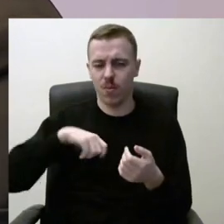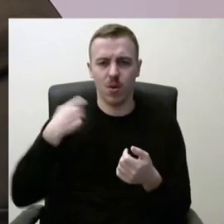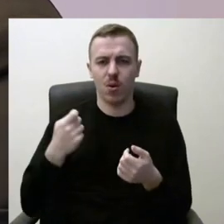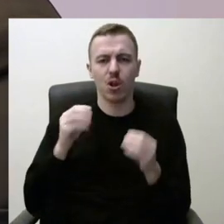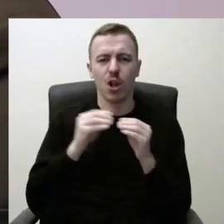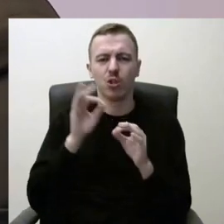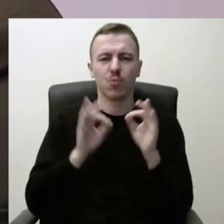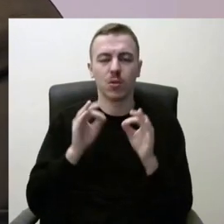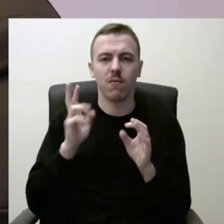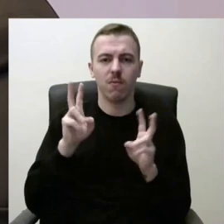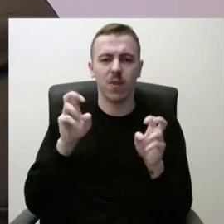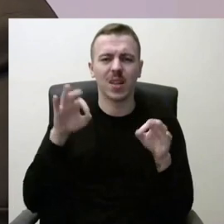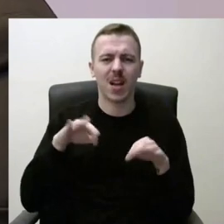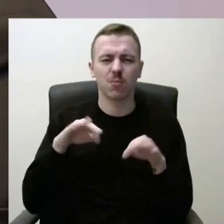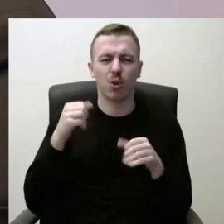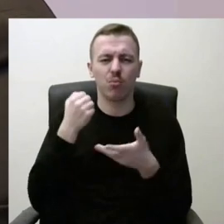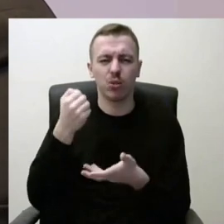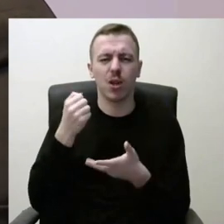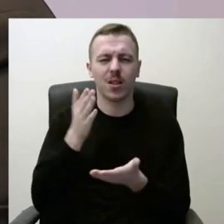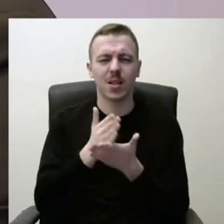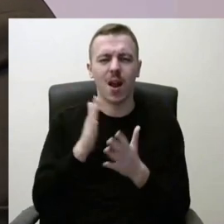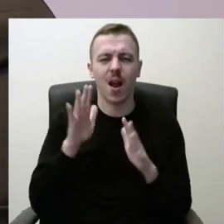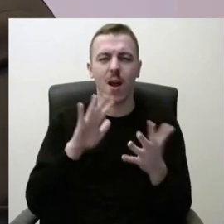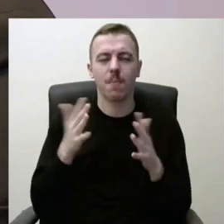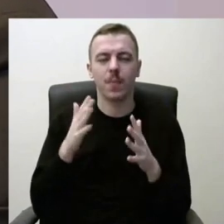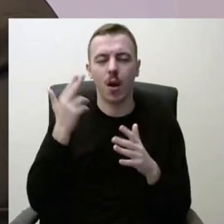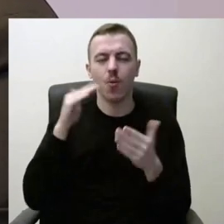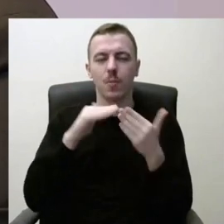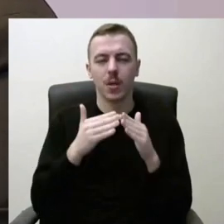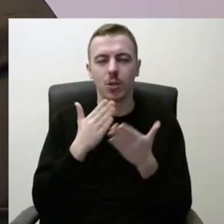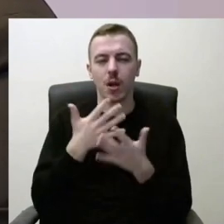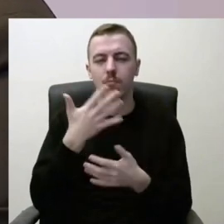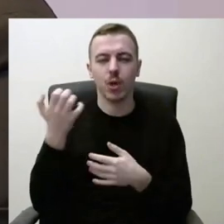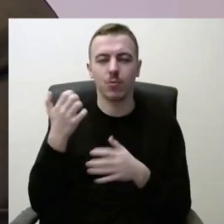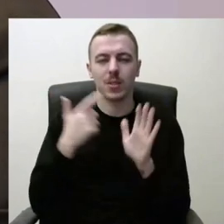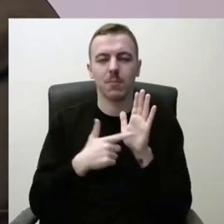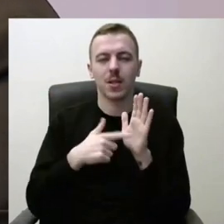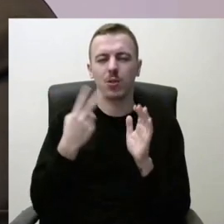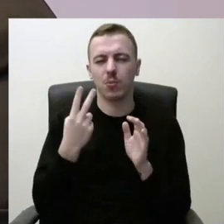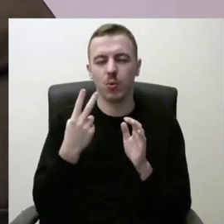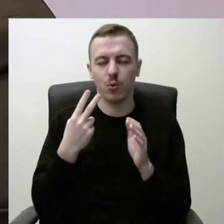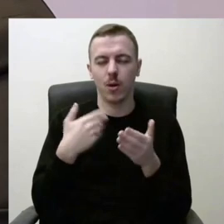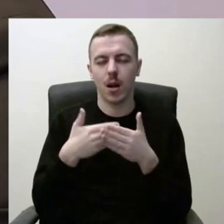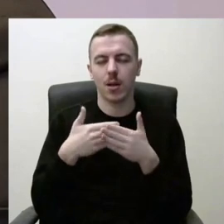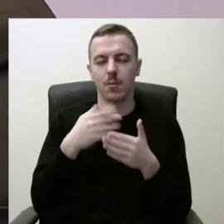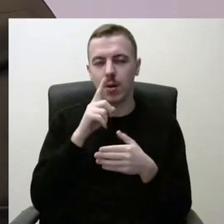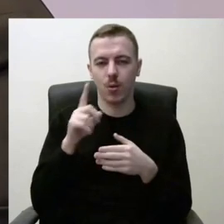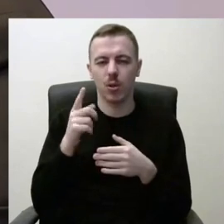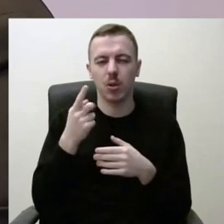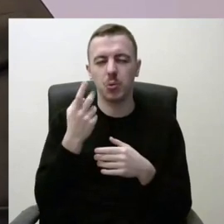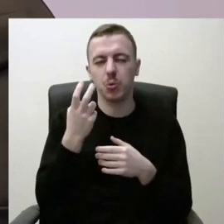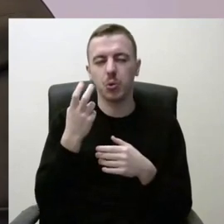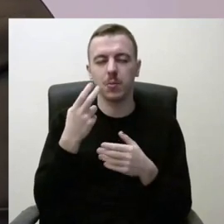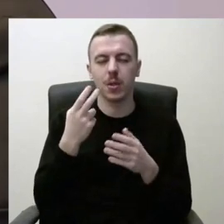sudaro transportas. Biudžetas šiai dienai yra Kauno miesto 572, beveik milijonai, be kelių šimtų tūkstančių, o